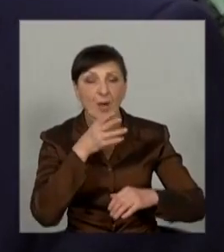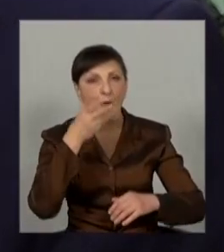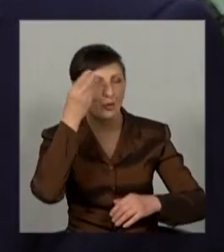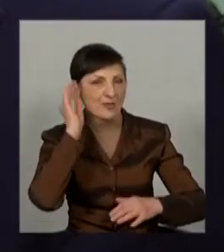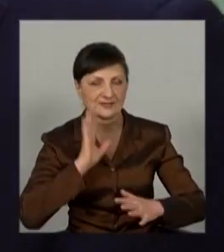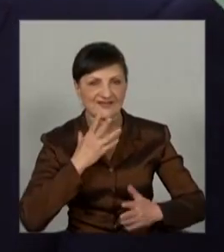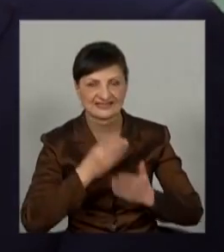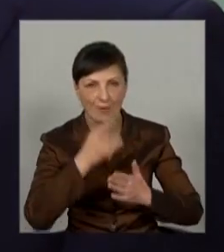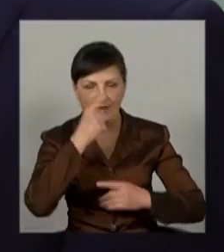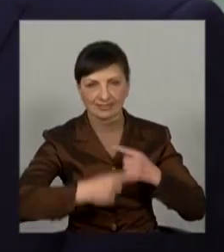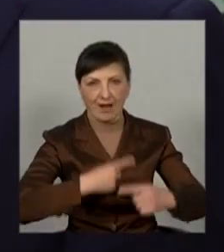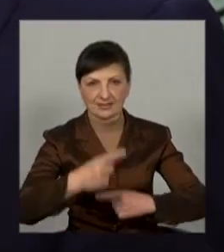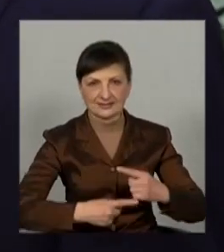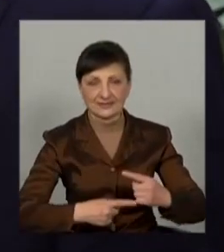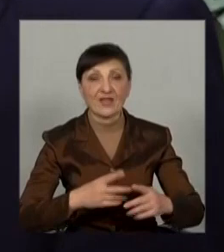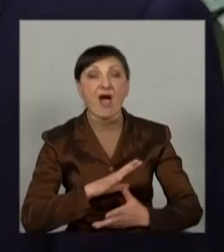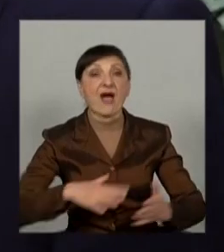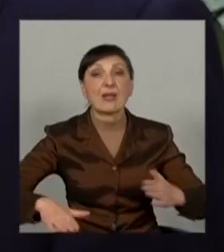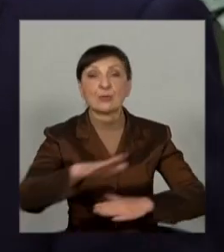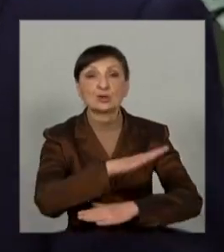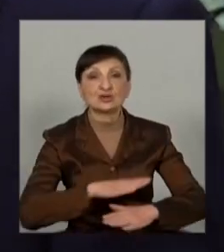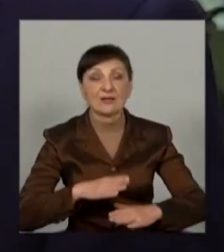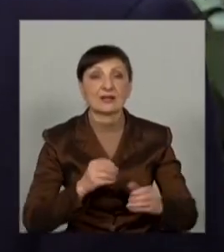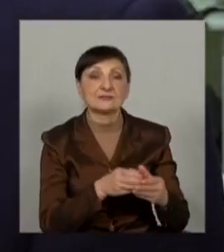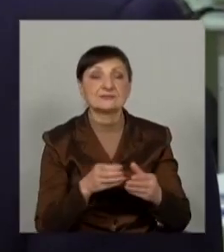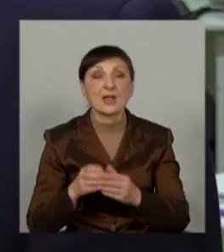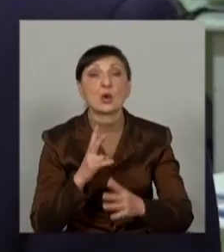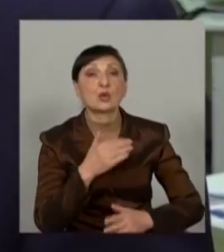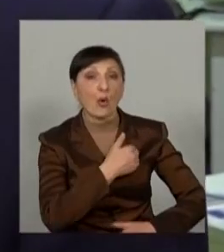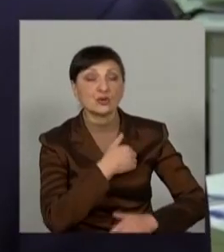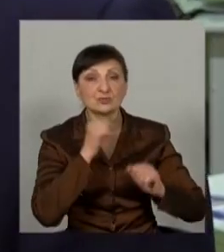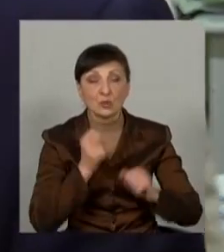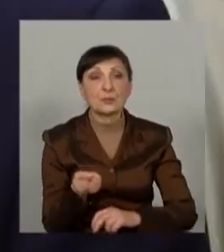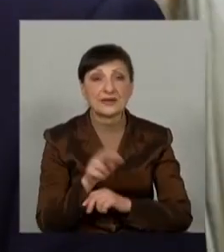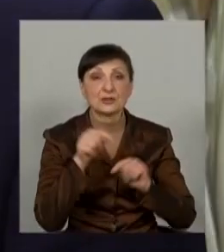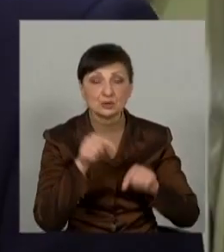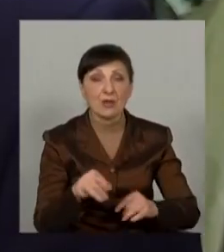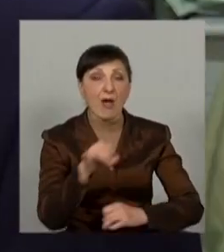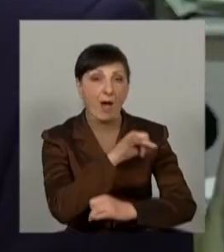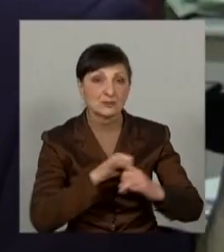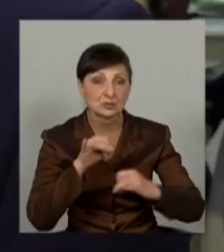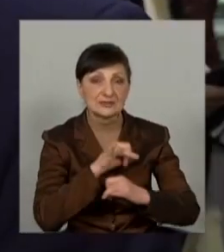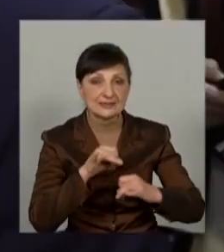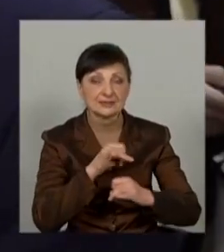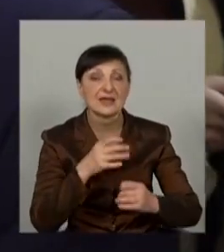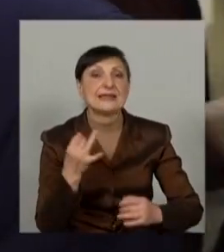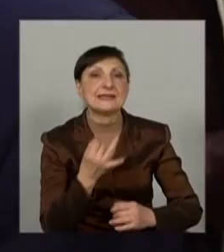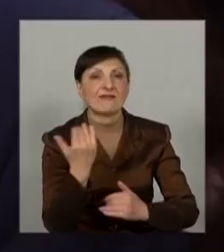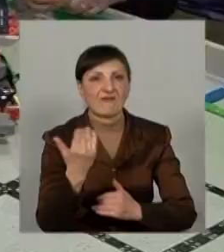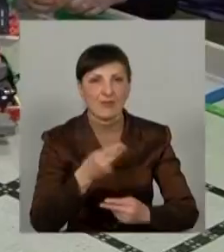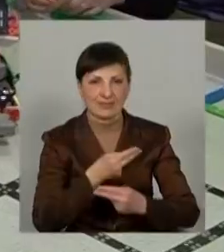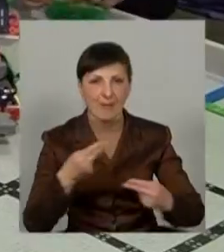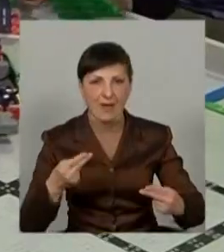о традициях. А по сути, это площадка для подкастов. То есть любой желающий может прийти сюда и обсудить со спикерами интересующие